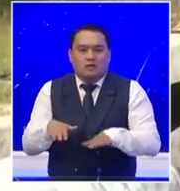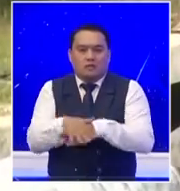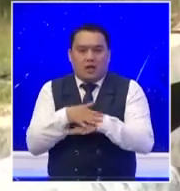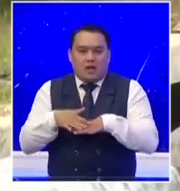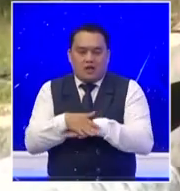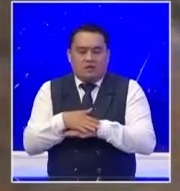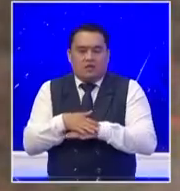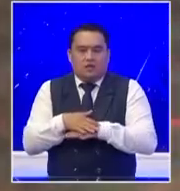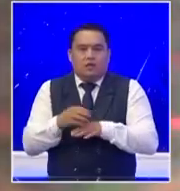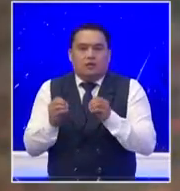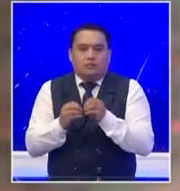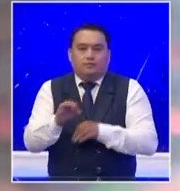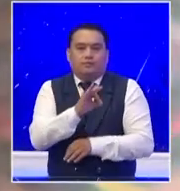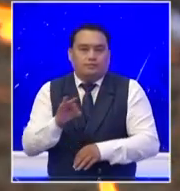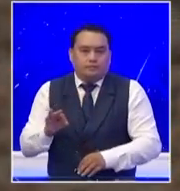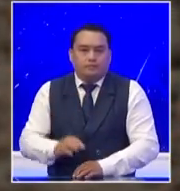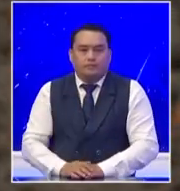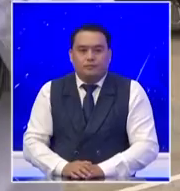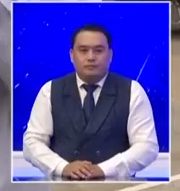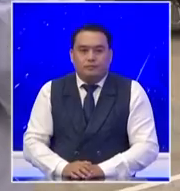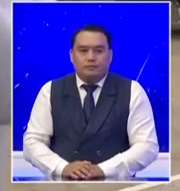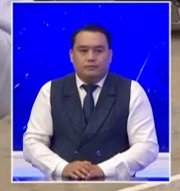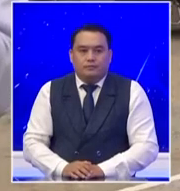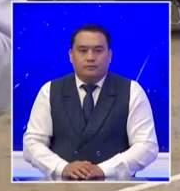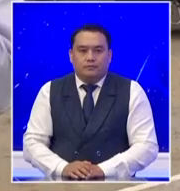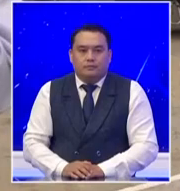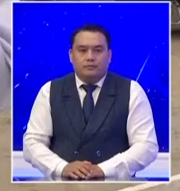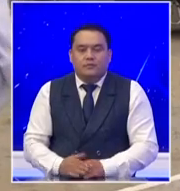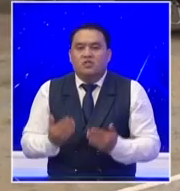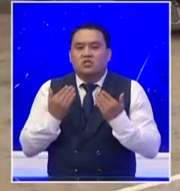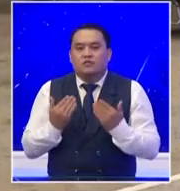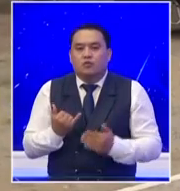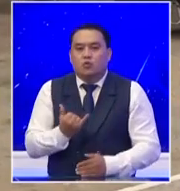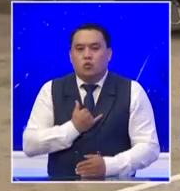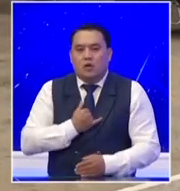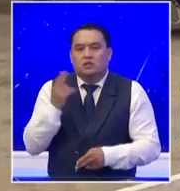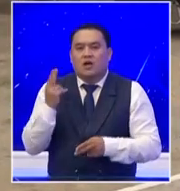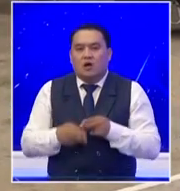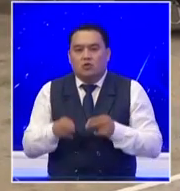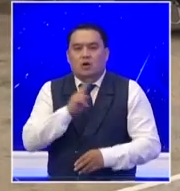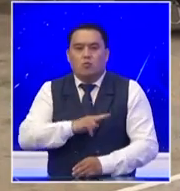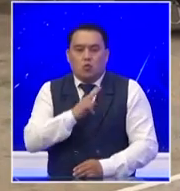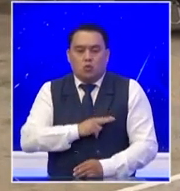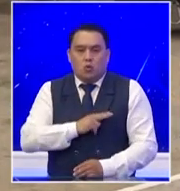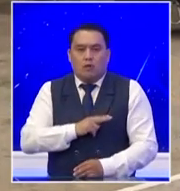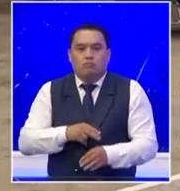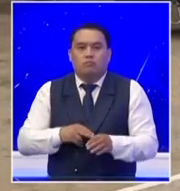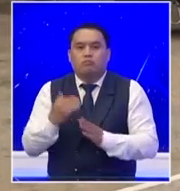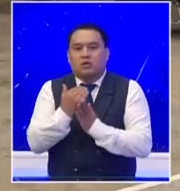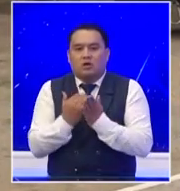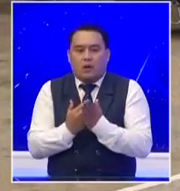В сети уже 10% абонентов. Уже на сегодняшний день мы заканчиваем работу по